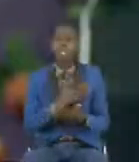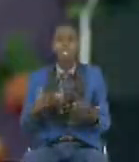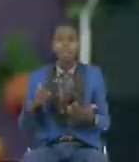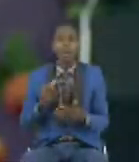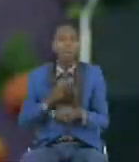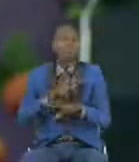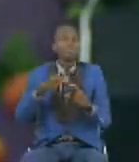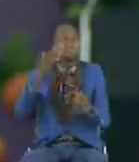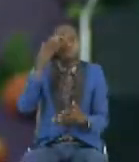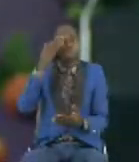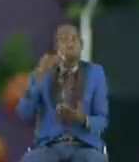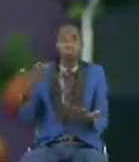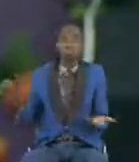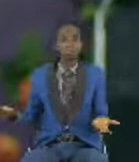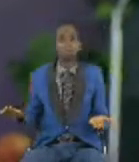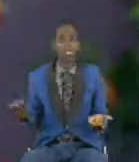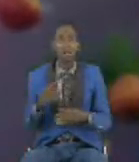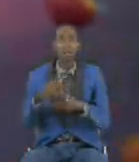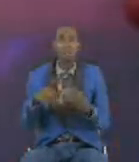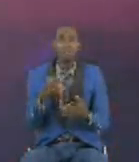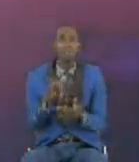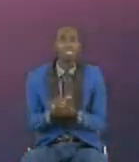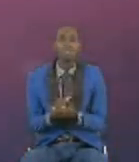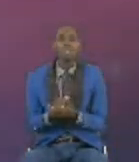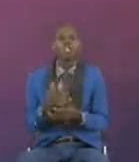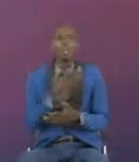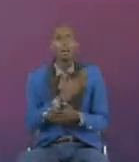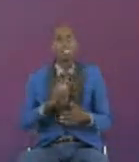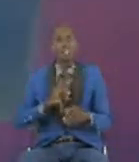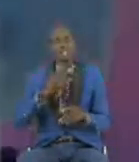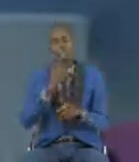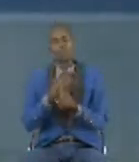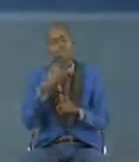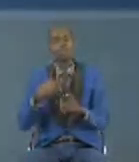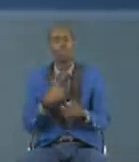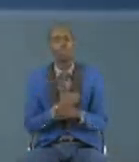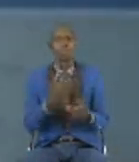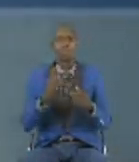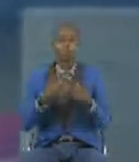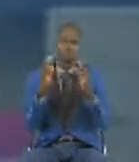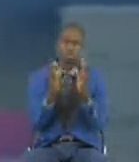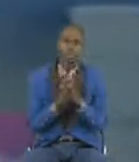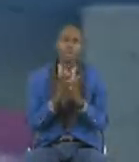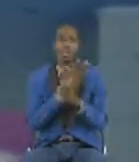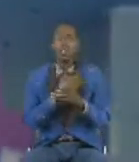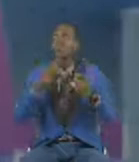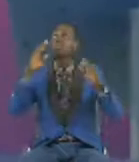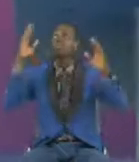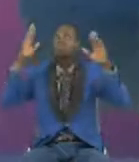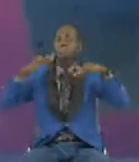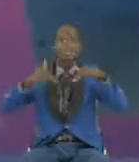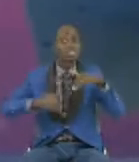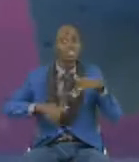ne savais pas que quelqu'un était là-bas dont le père était mort. Et j'ai dit, maintenant nous allons prier. Oh, la pluie tombait toujours. J'ai